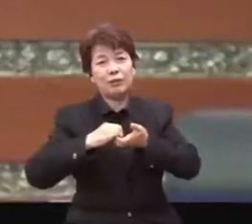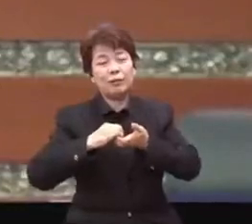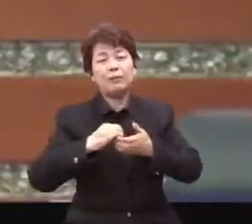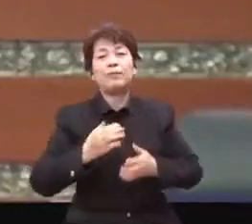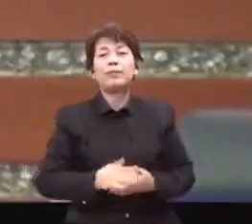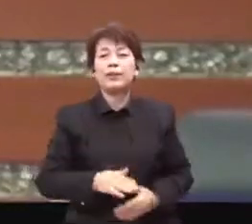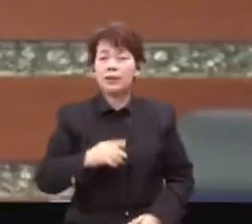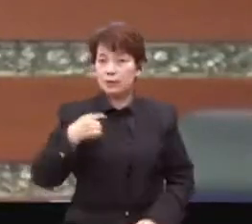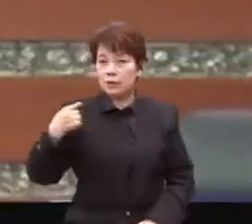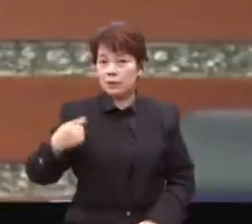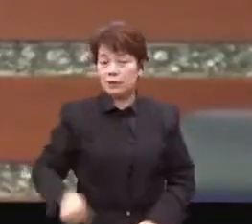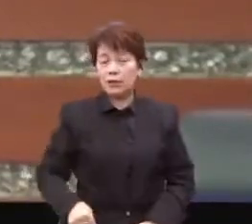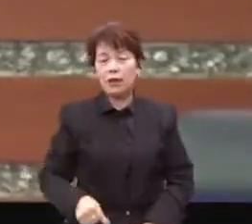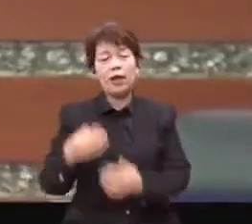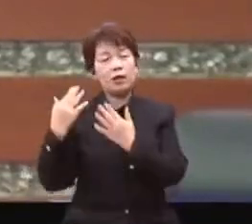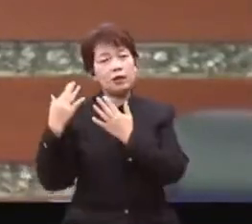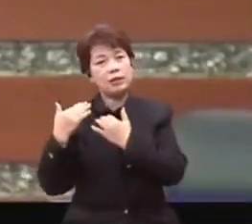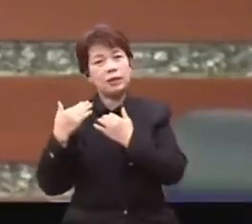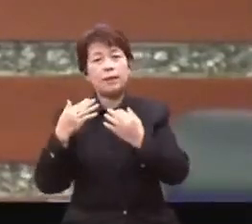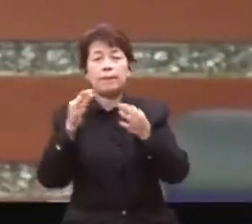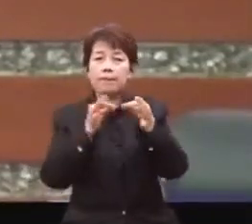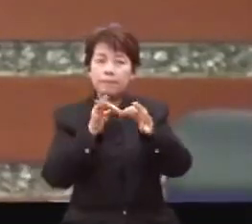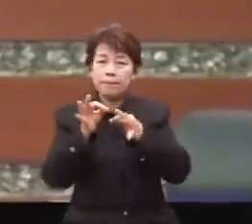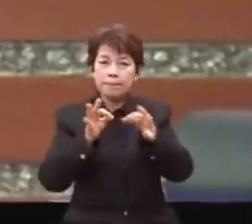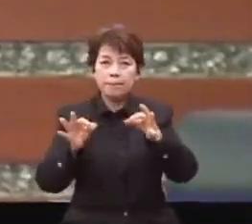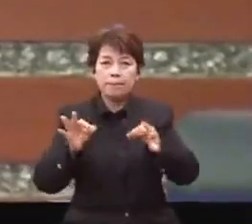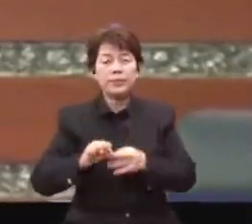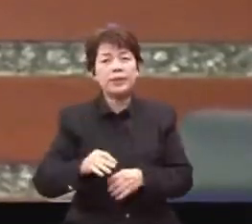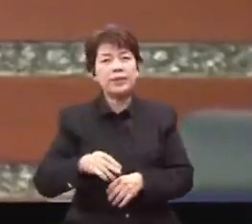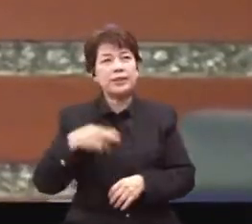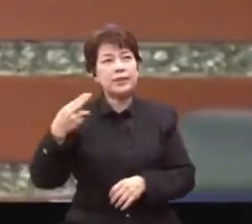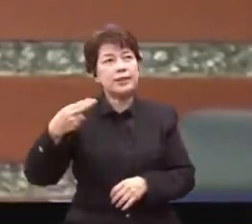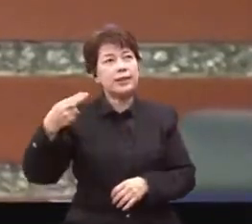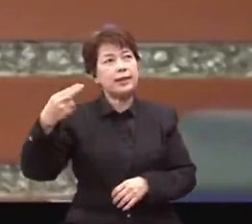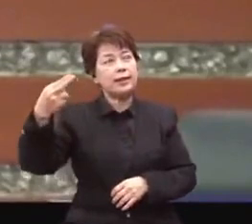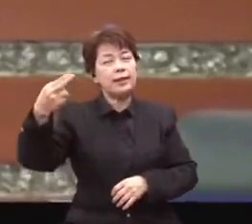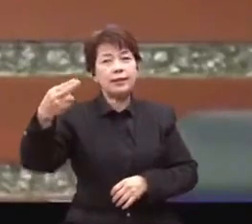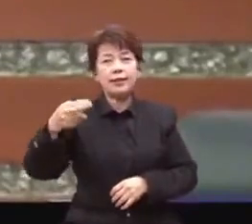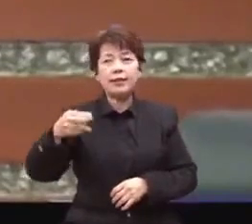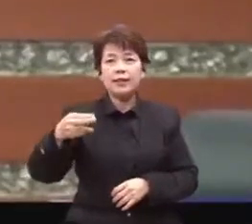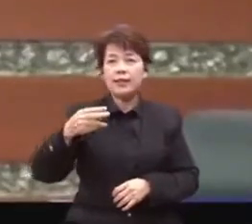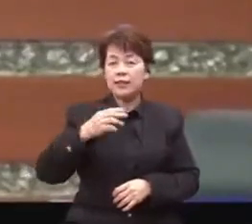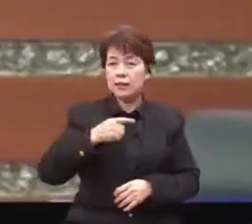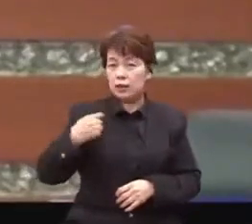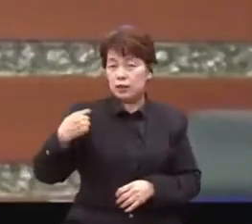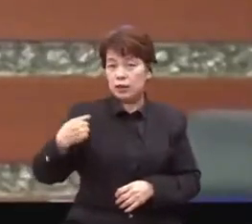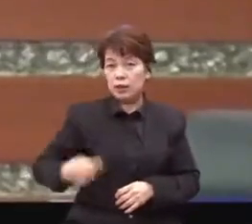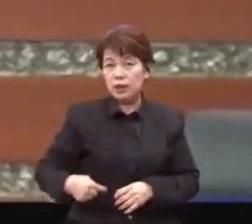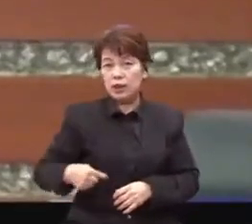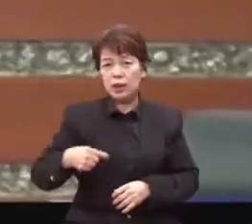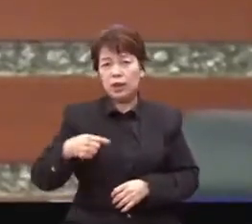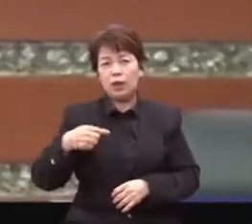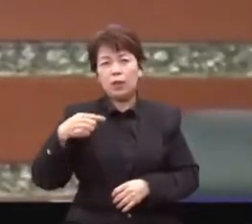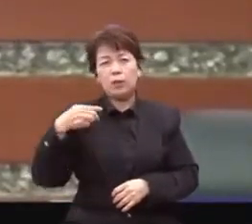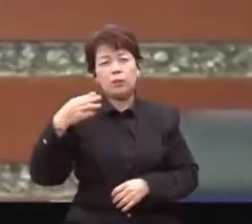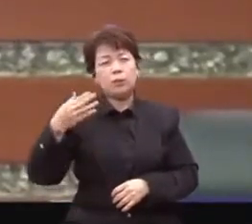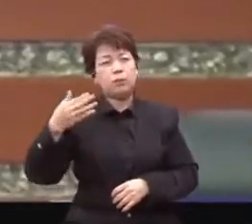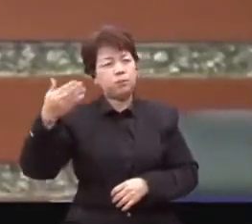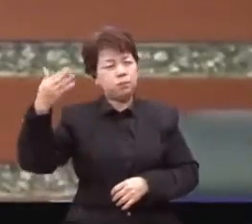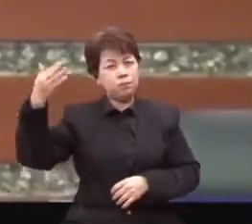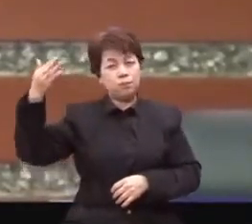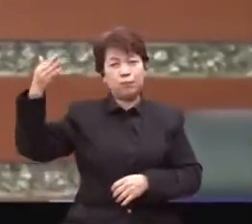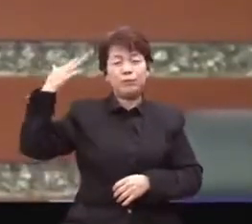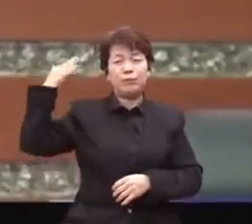Saya ingin mengambil kesempatan ini menceritakan sedikit sebanyak sejarah negara China selama beribu-ribu tahun sehingga tahun